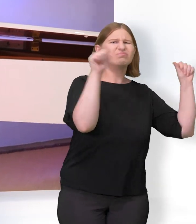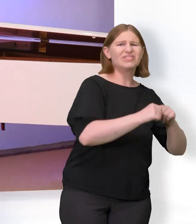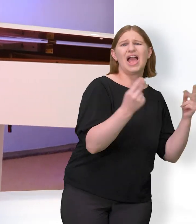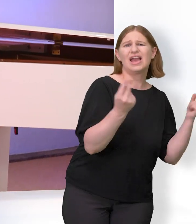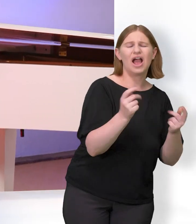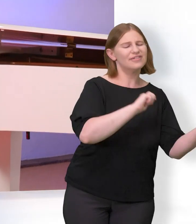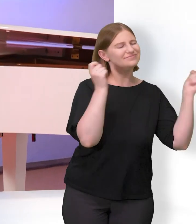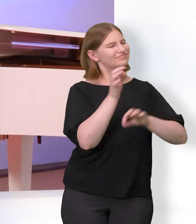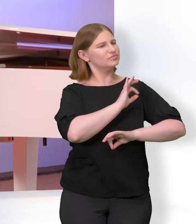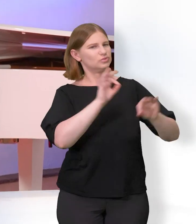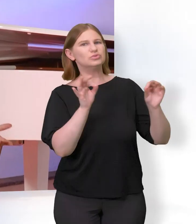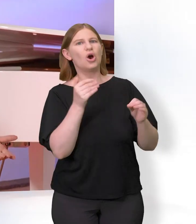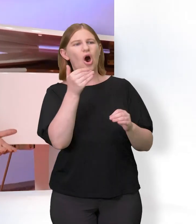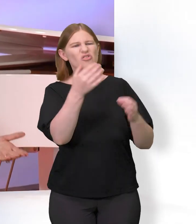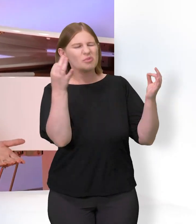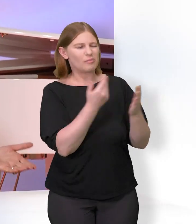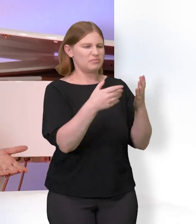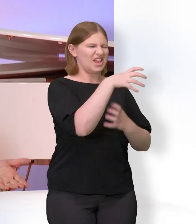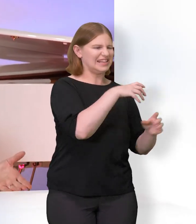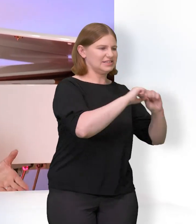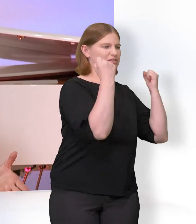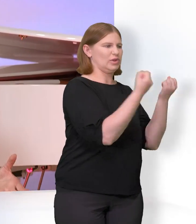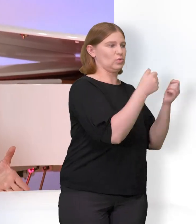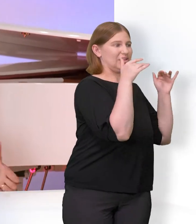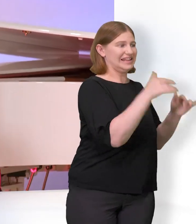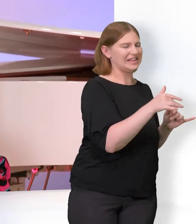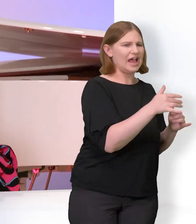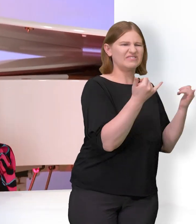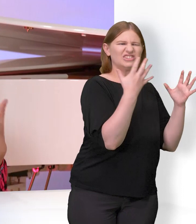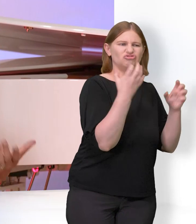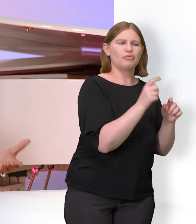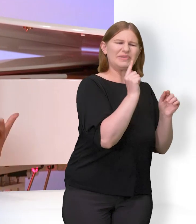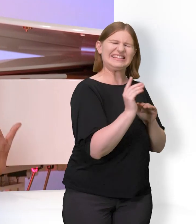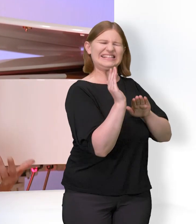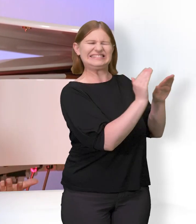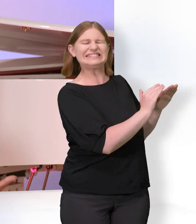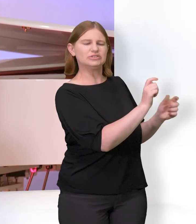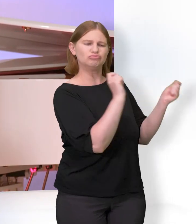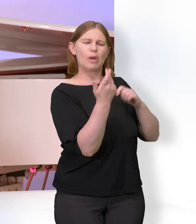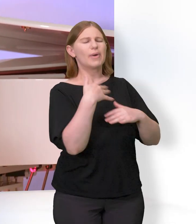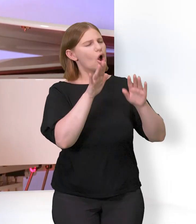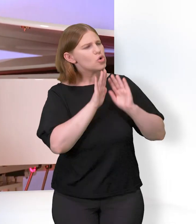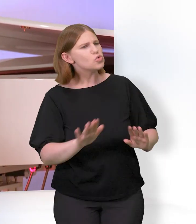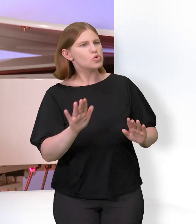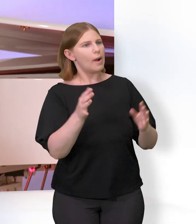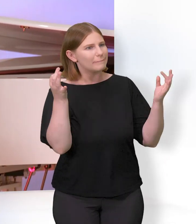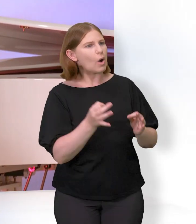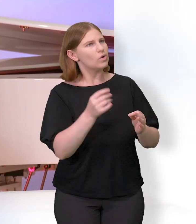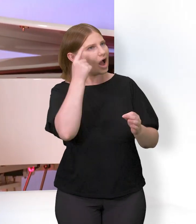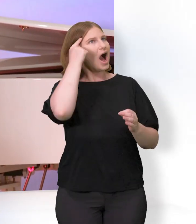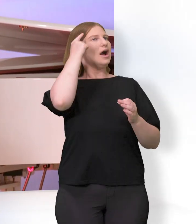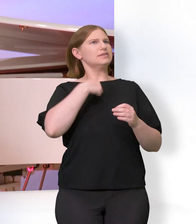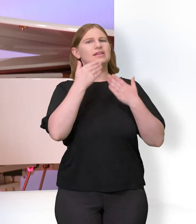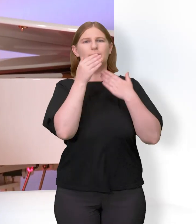oft braucht man das auch, um die Situation oder die Krise jetzt in diesem Augenblick so ein bisschen drüber zu stehen, ein bisschen Gelassenheit zu entwickeln. Und